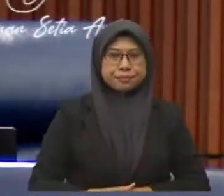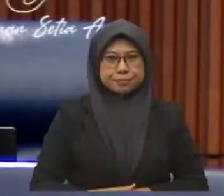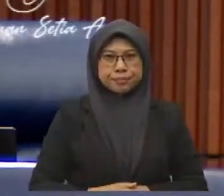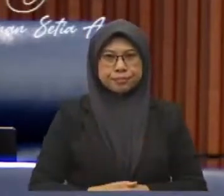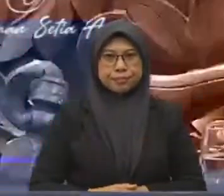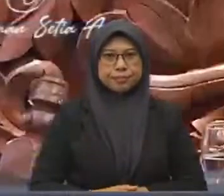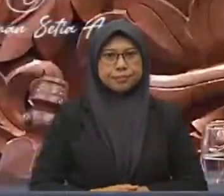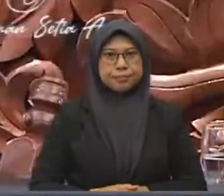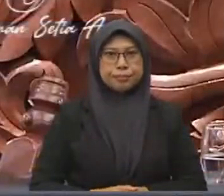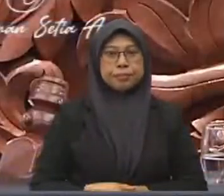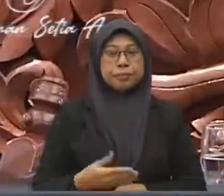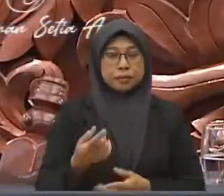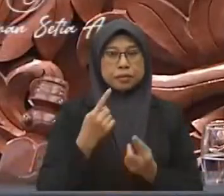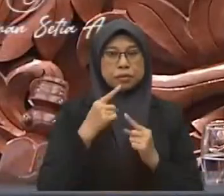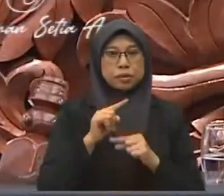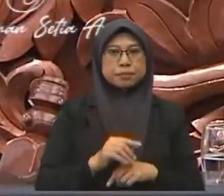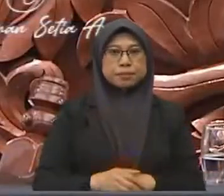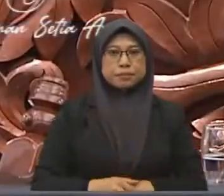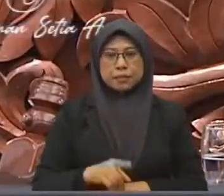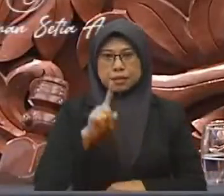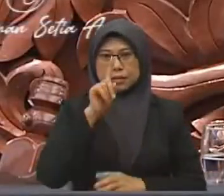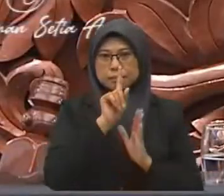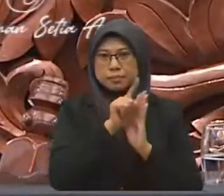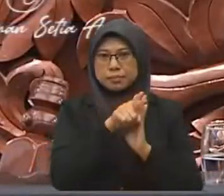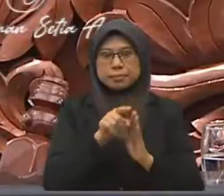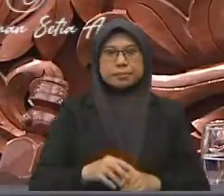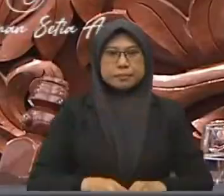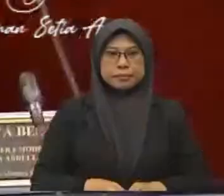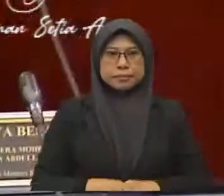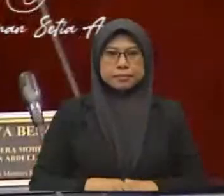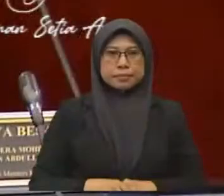Pak Nasrai. Sila, Tuan Menteri, jawab 1 minit.